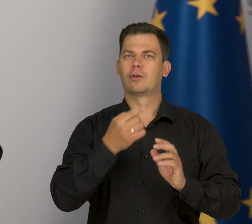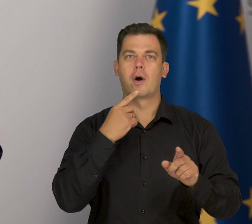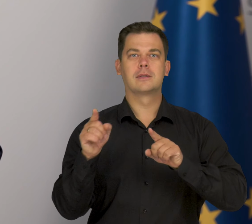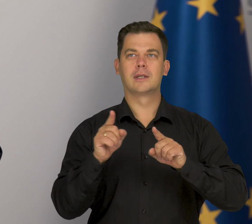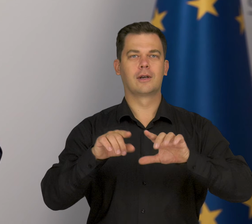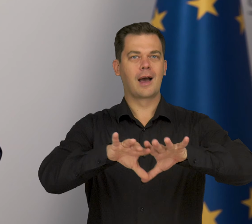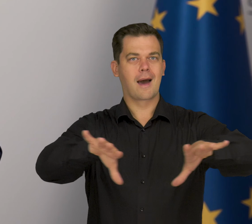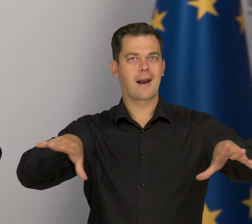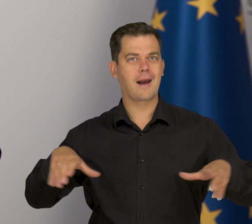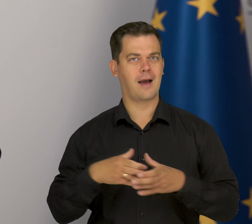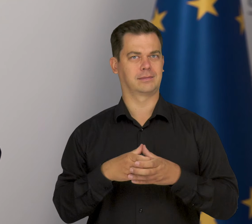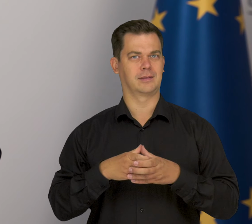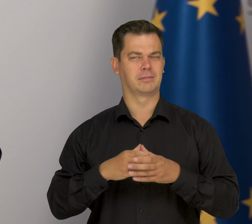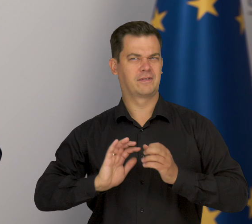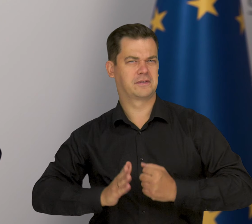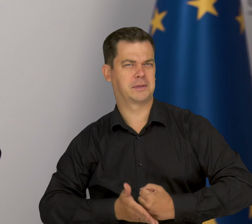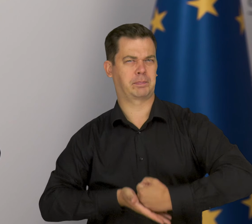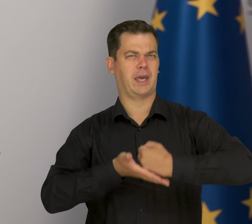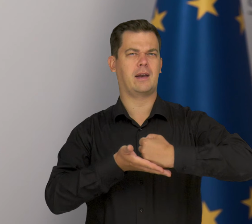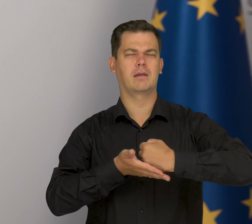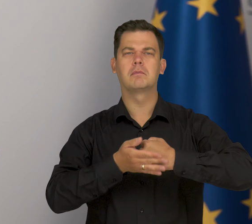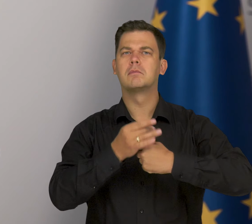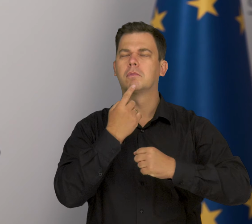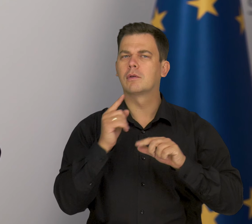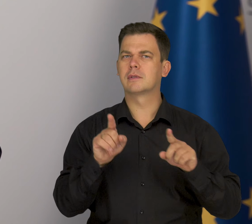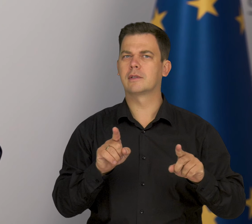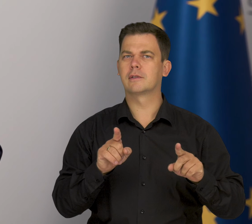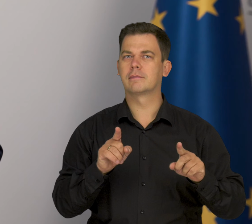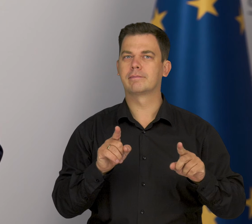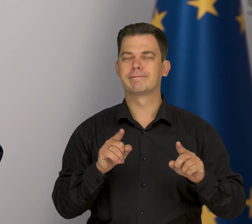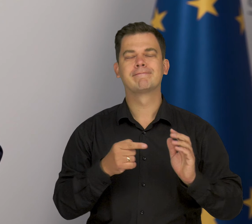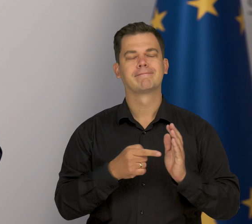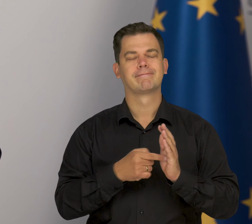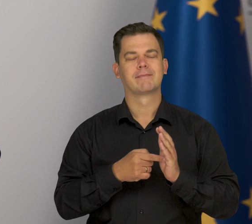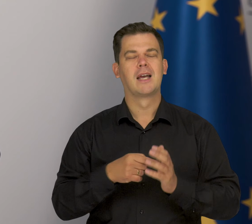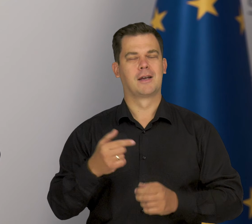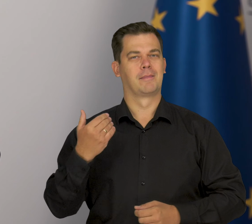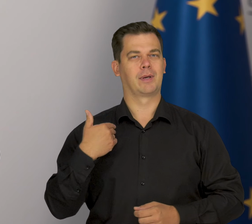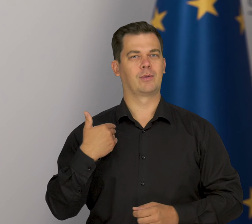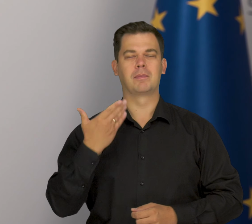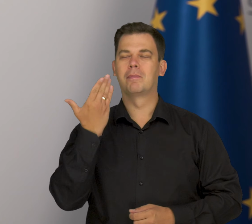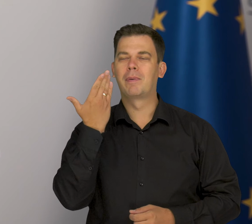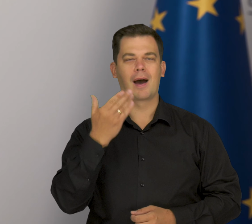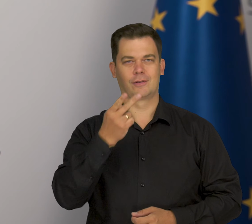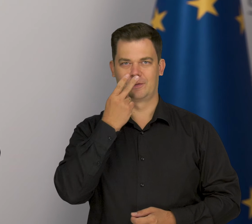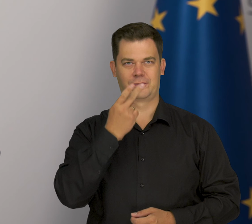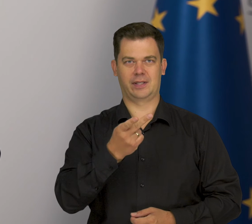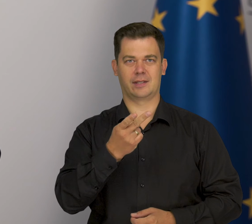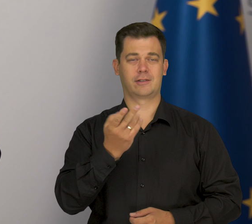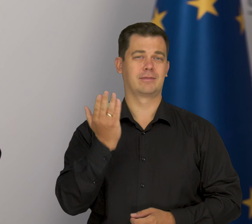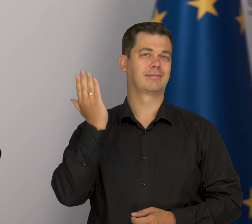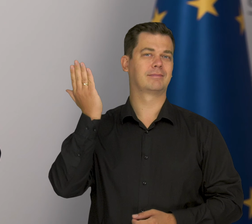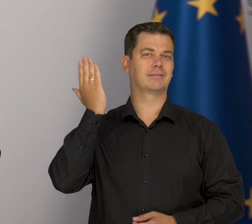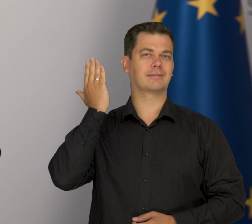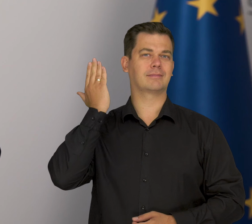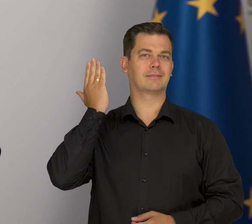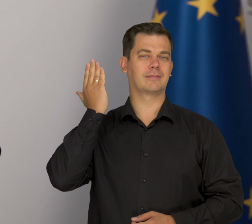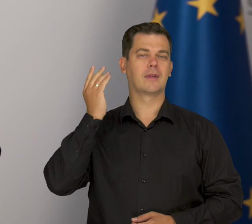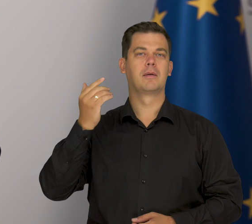znaczy być razem i wzajemnie się wspierać? Tego szczególnie mocno